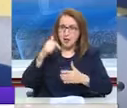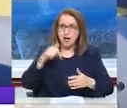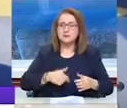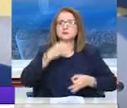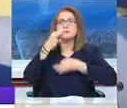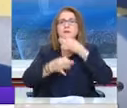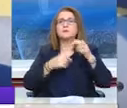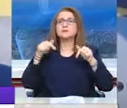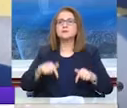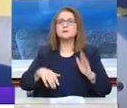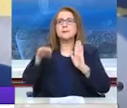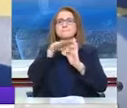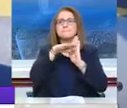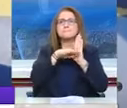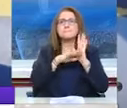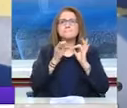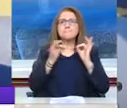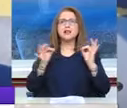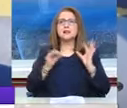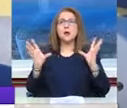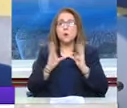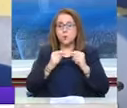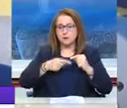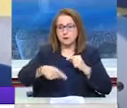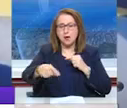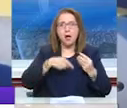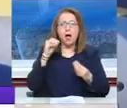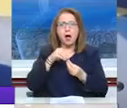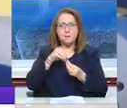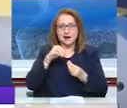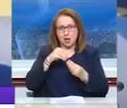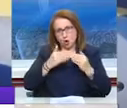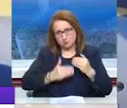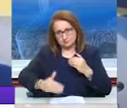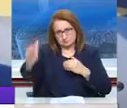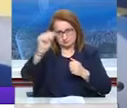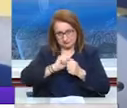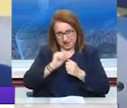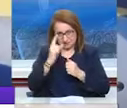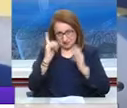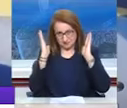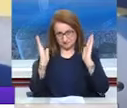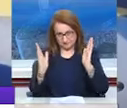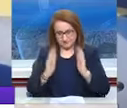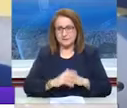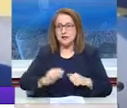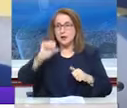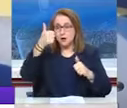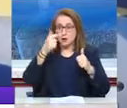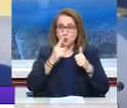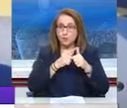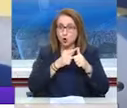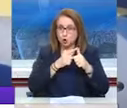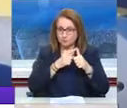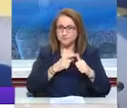συνολικό συνεκτικό πακέτο μέτρων για τον μήνα Απρίλιο. Πρώτον, επεκτείνεται